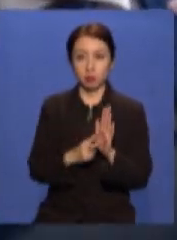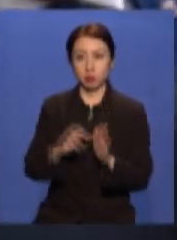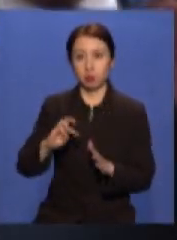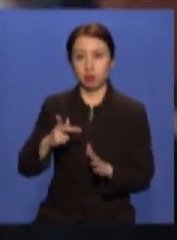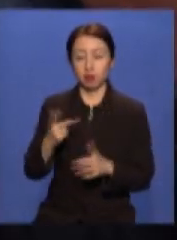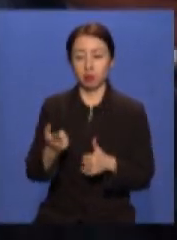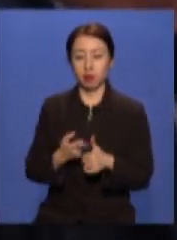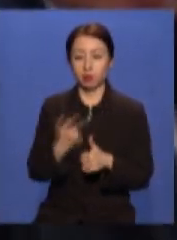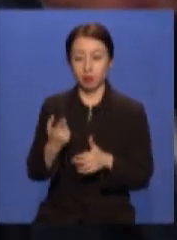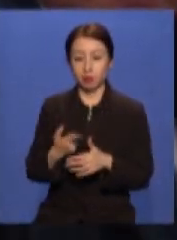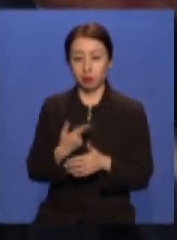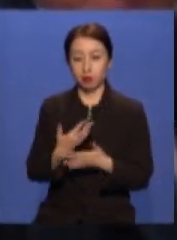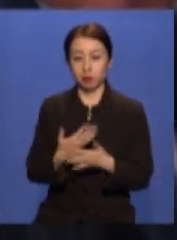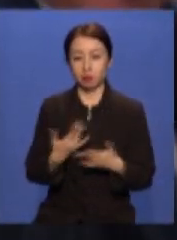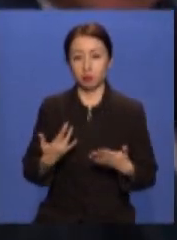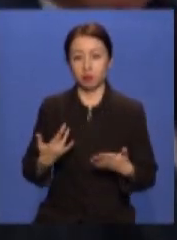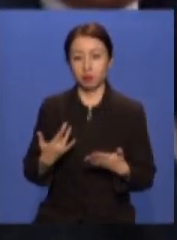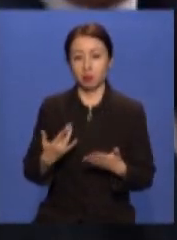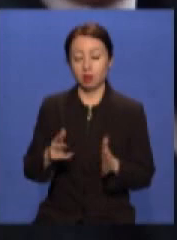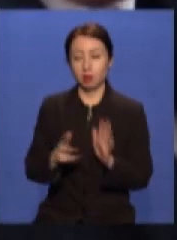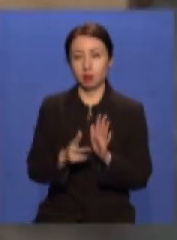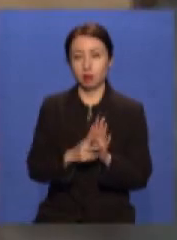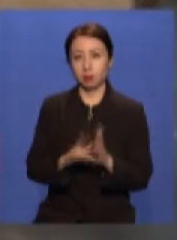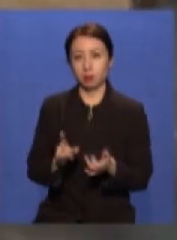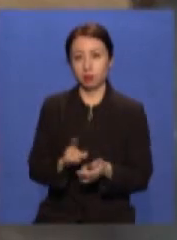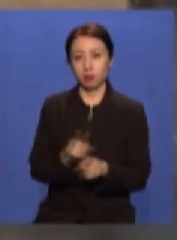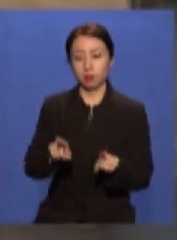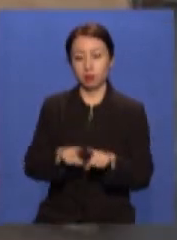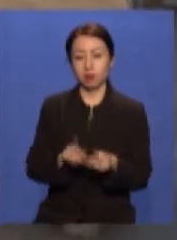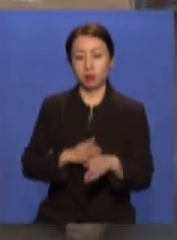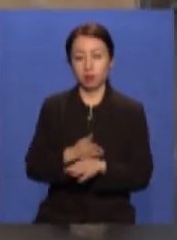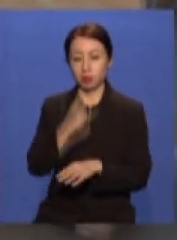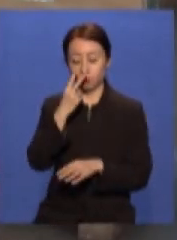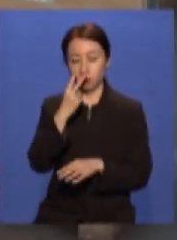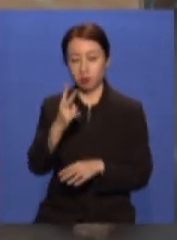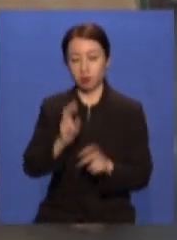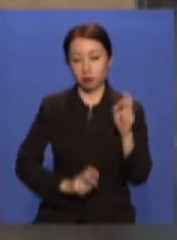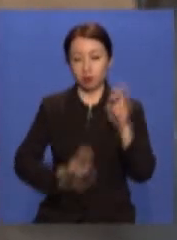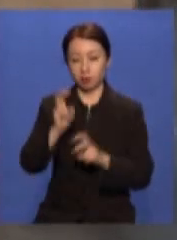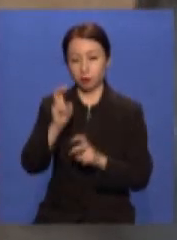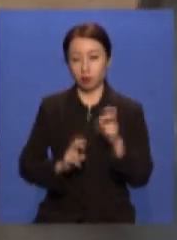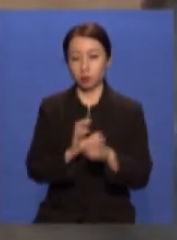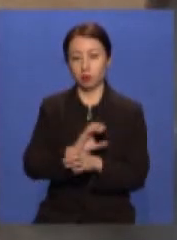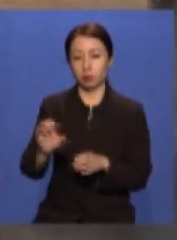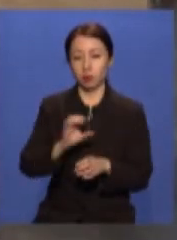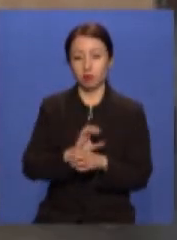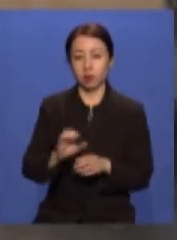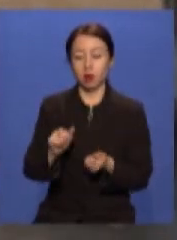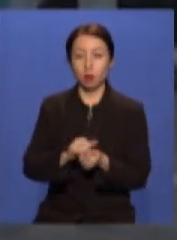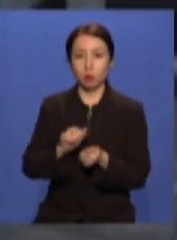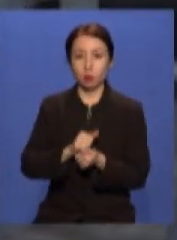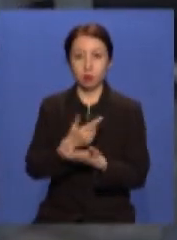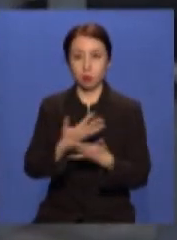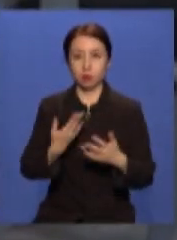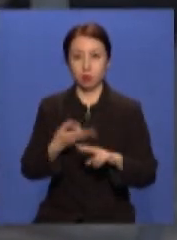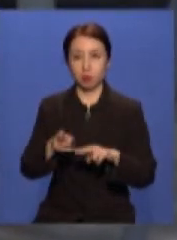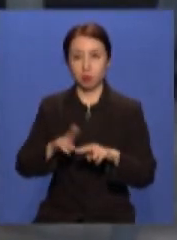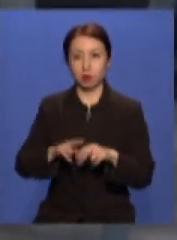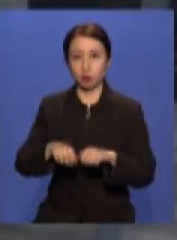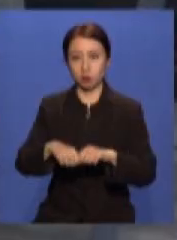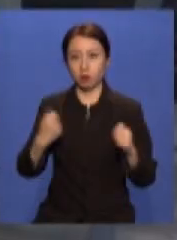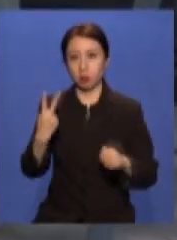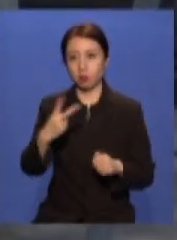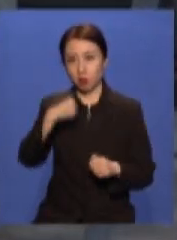наименований. Плюс моющих средств 8 наименований. Также гостям показали фабрику по производству бумажной продукции, которую